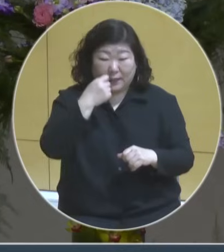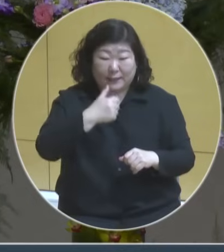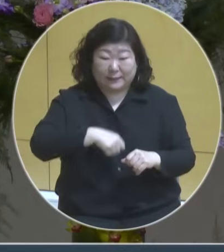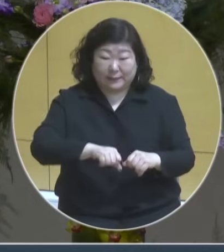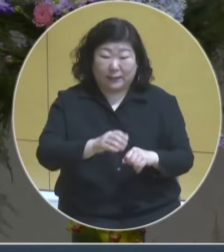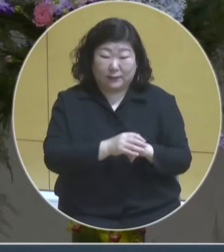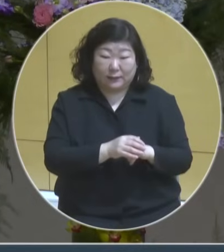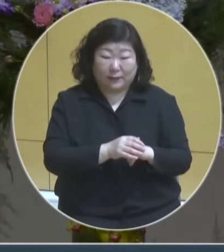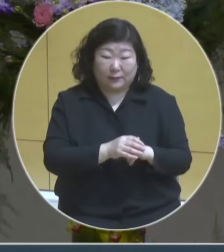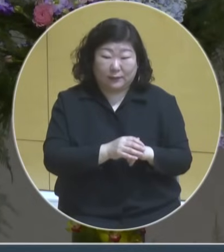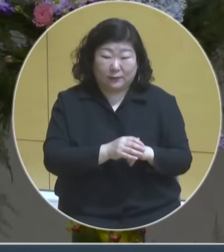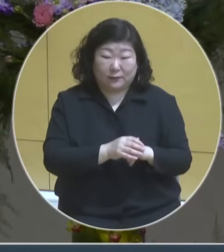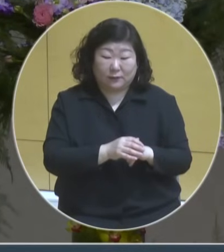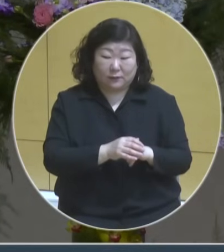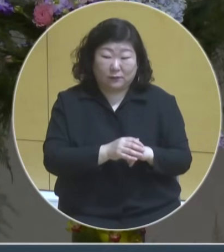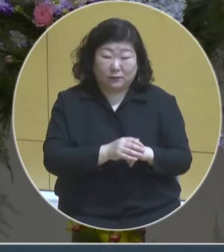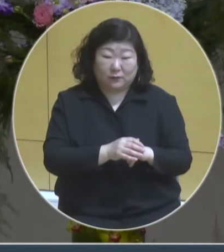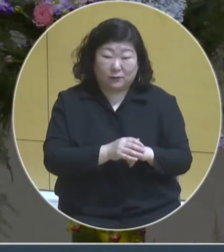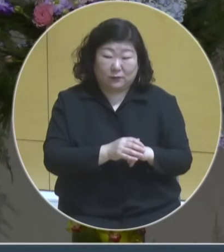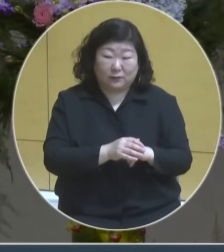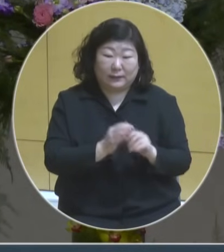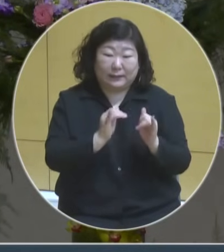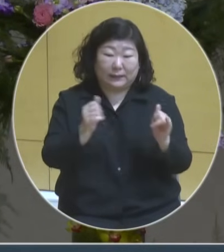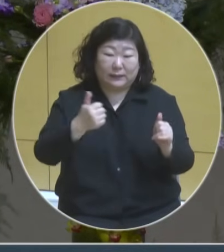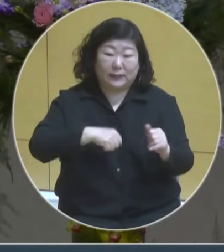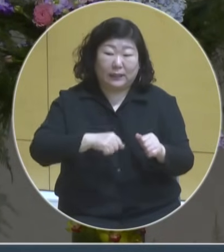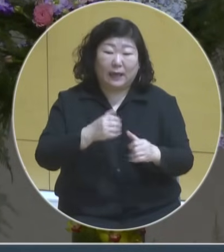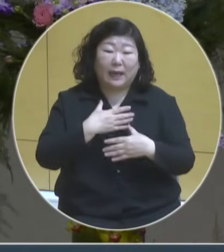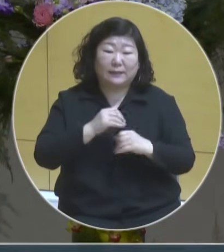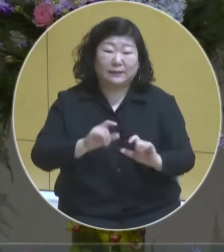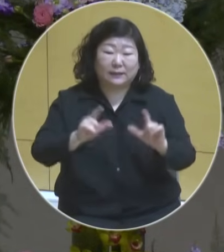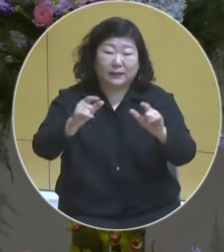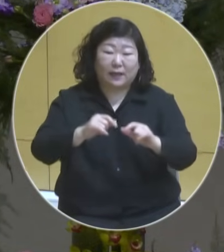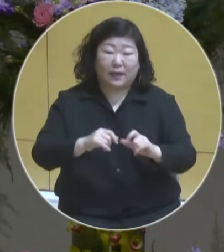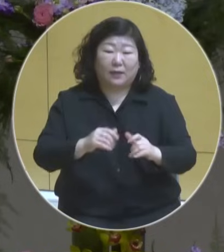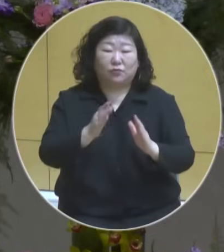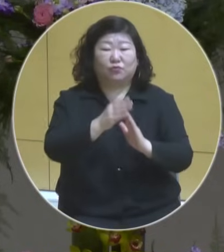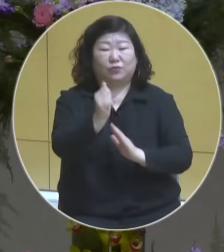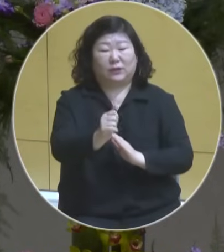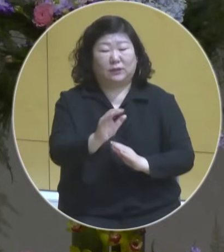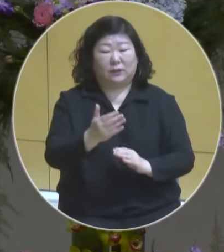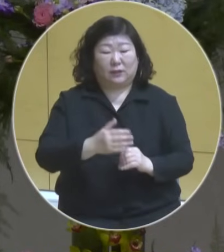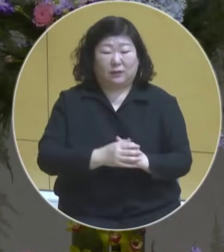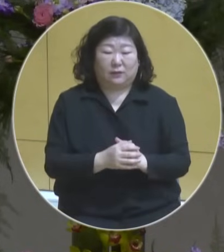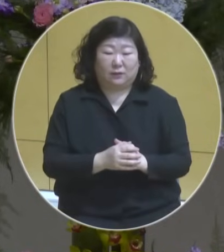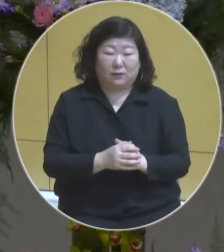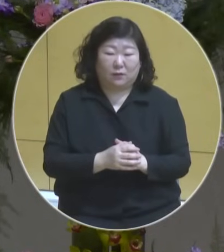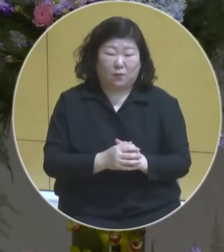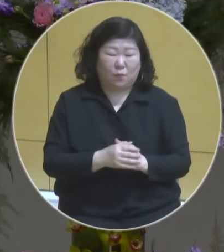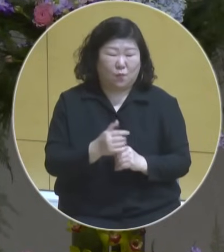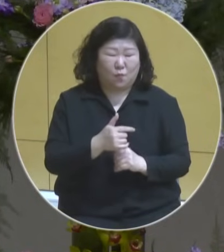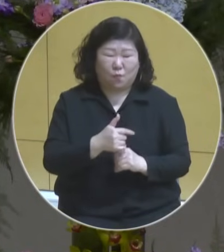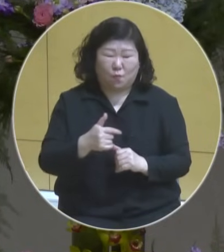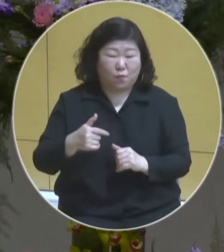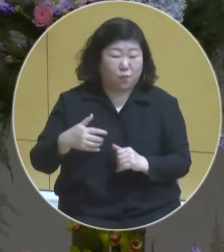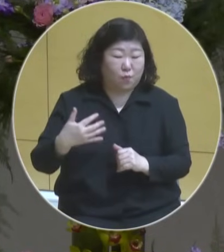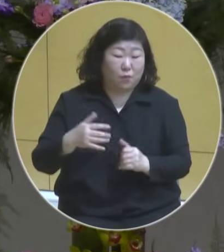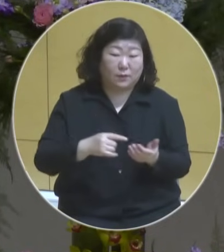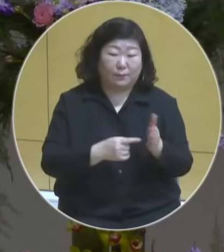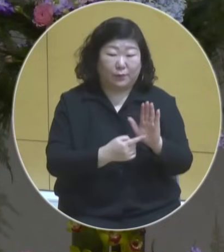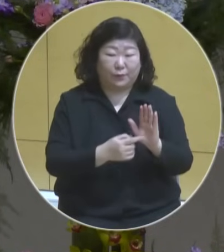주인이니라 하시니라 이거는 엄청난 선포입니다 아무도 쓰지 않았던 표현입니다 인자는